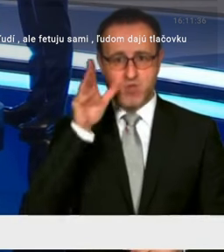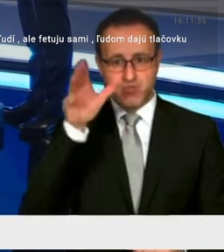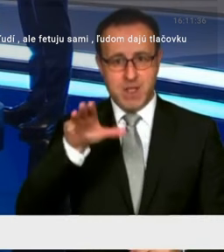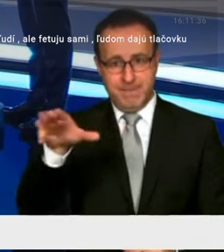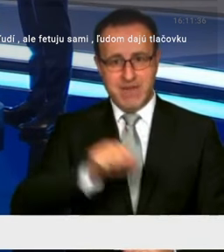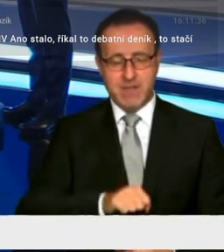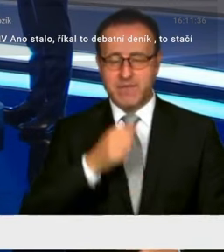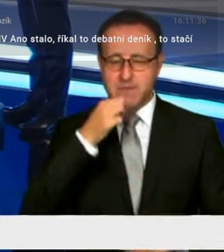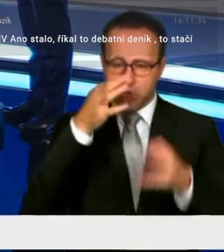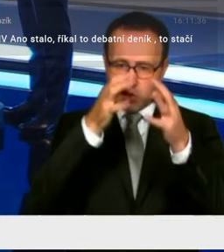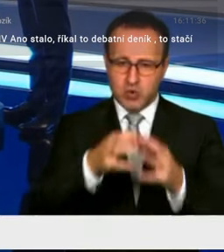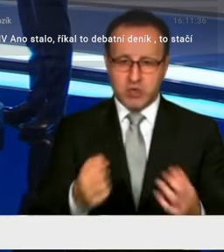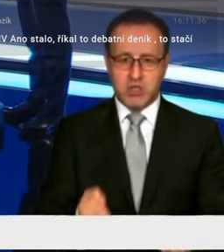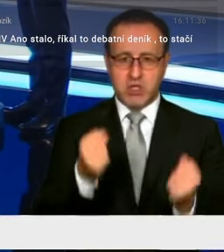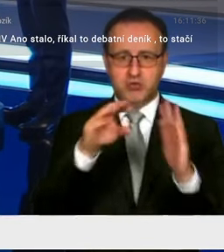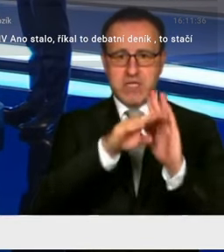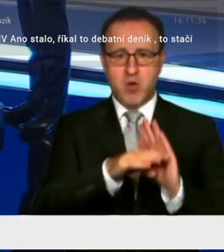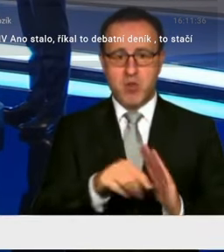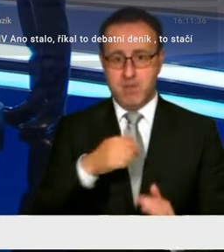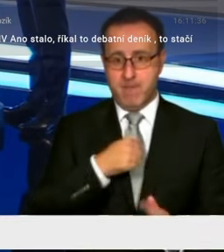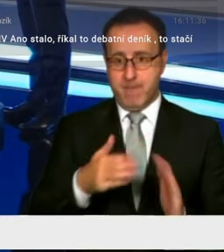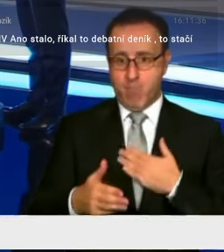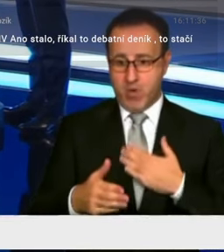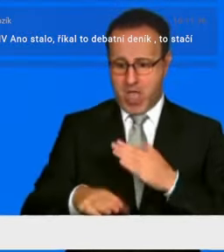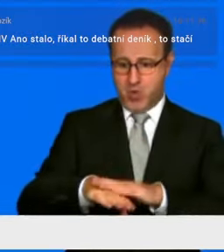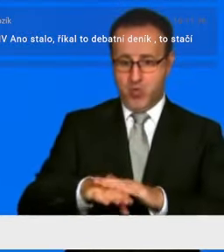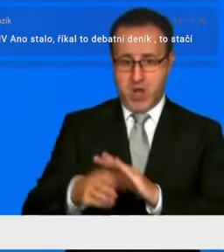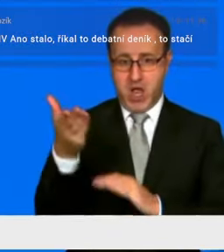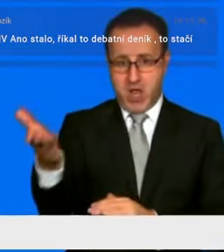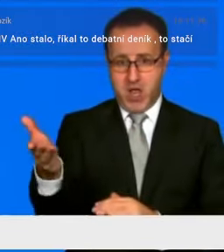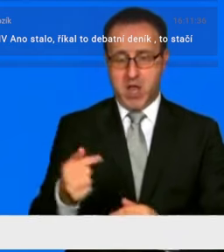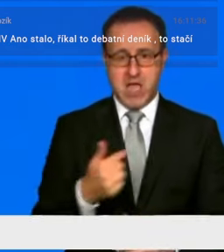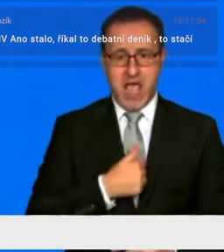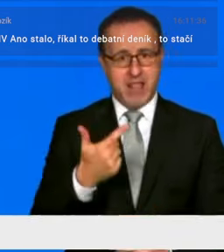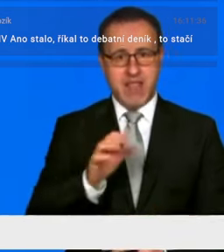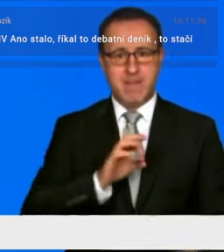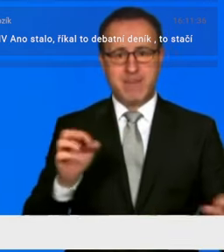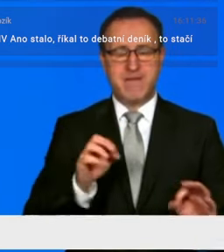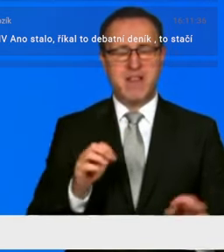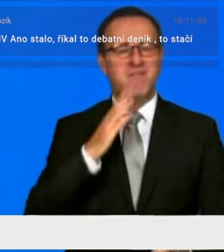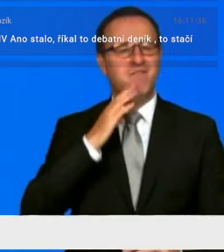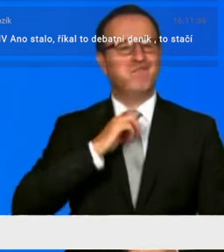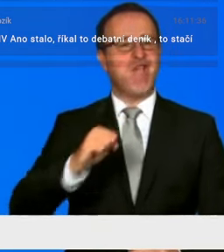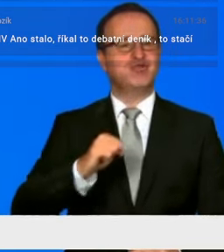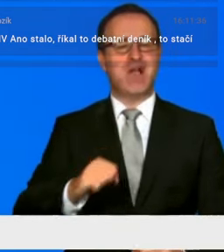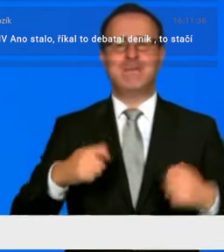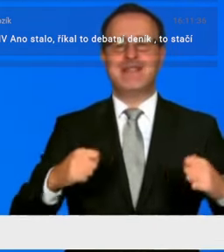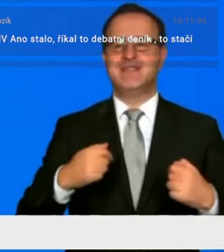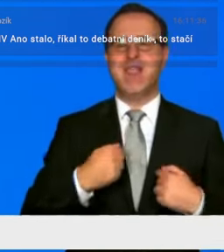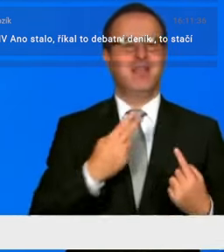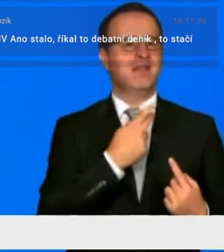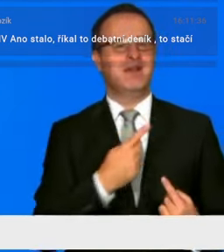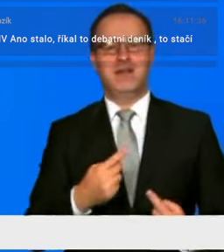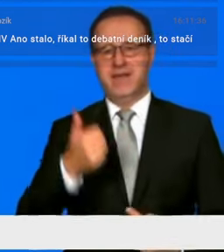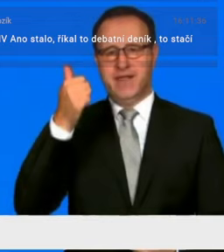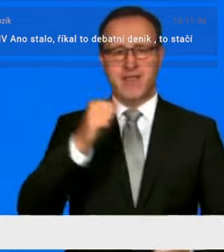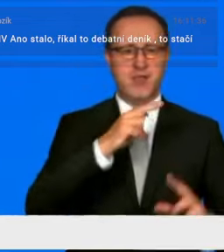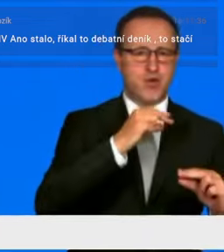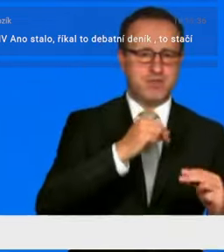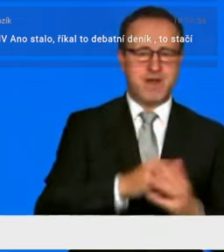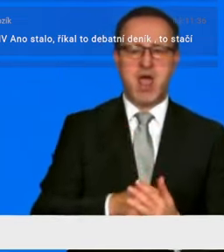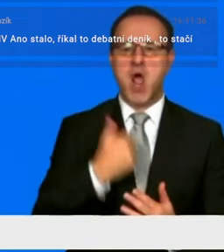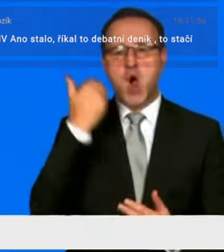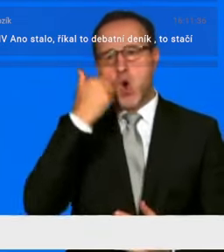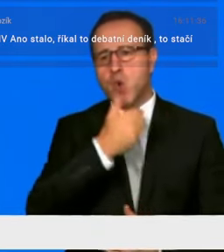zložité a ťažké zákony tu je moja ruka ja nie som pripravený byť fešák v prezidentskom paláci ktorý bude jedno rozprávať ale ktorý